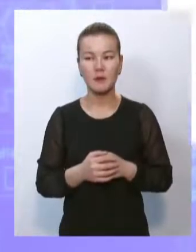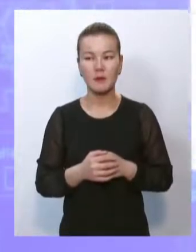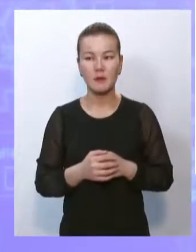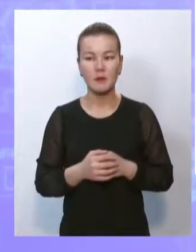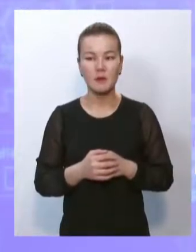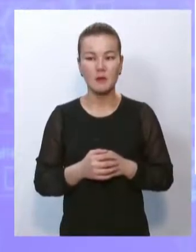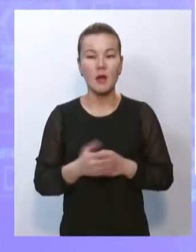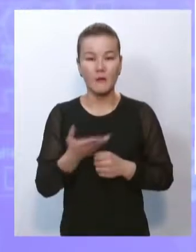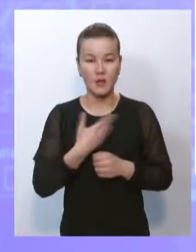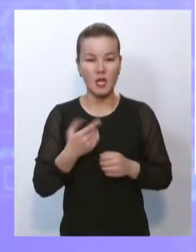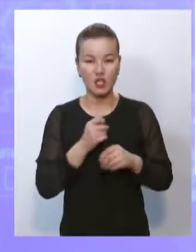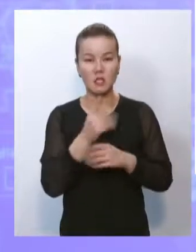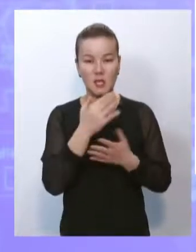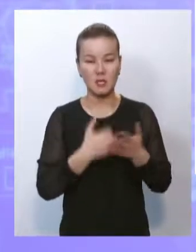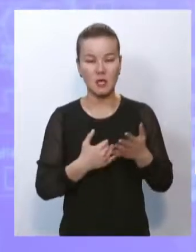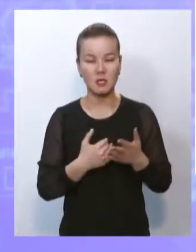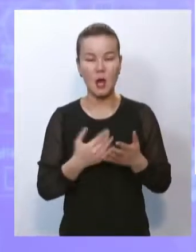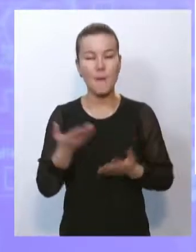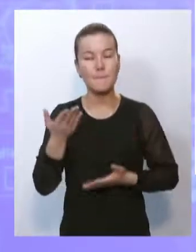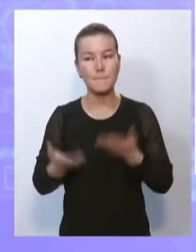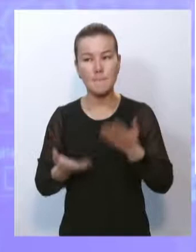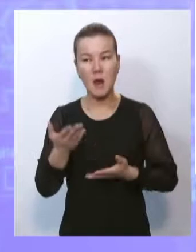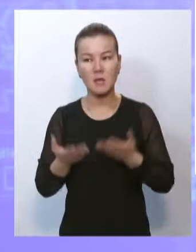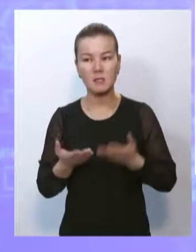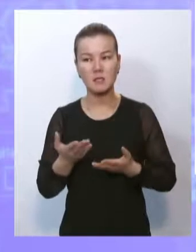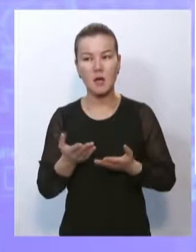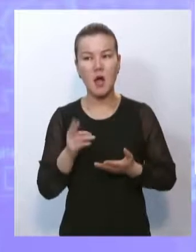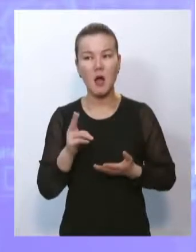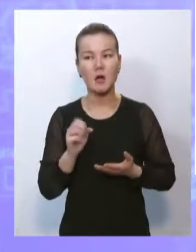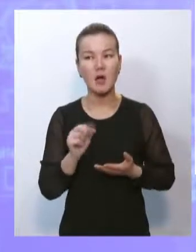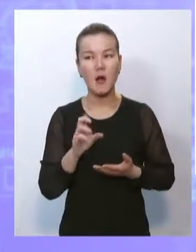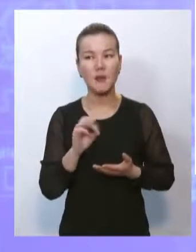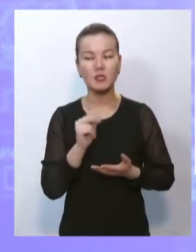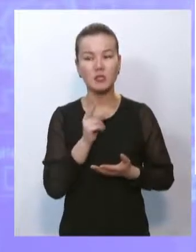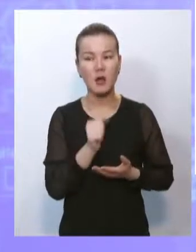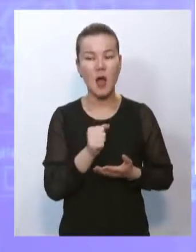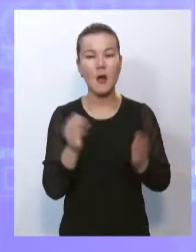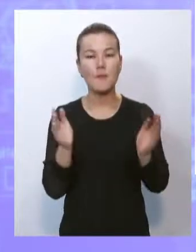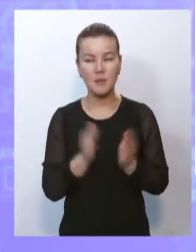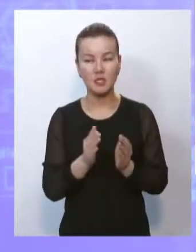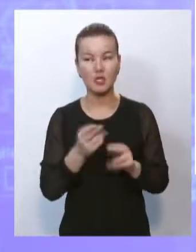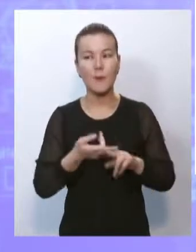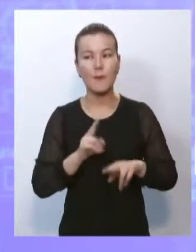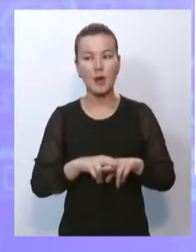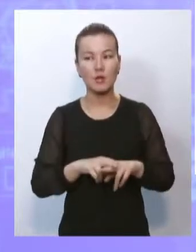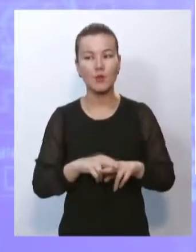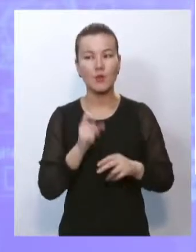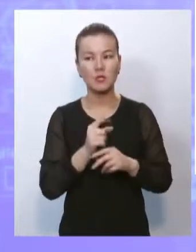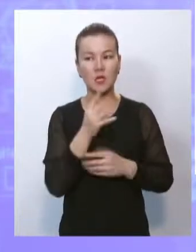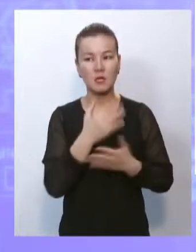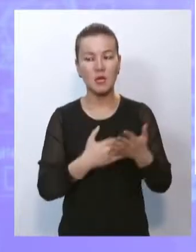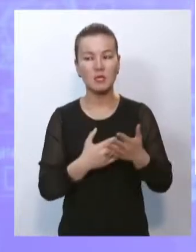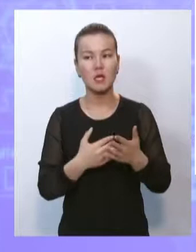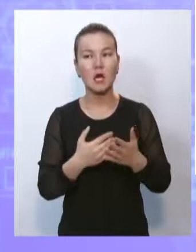нашей задачи масса кабачка меньше поэтому задача решается